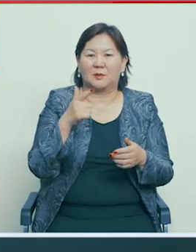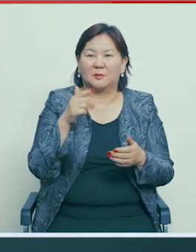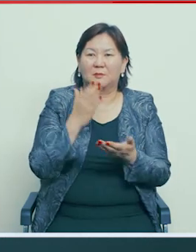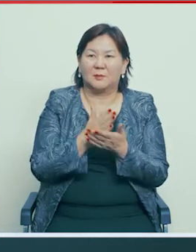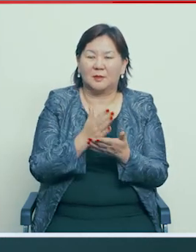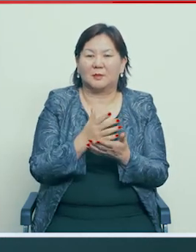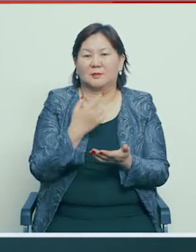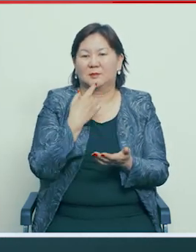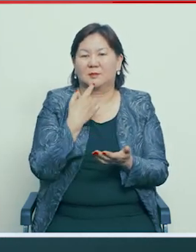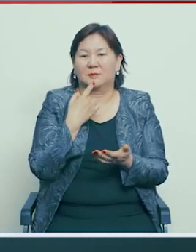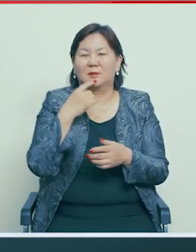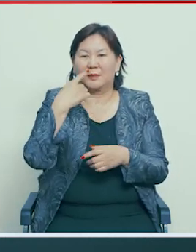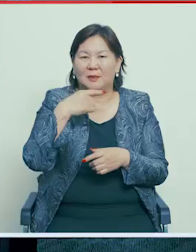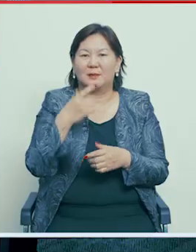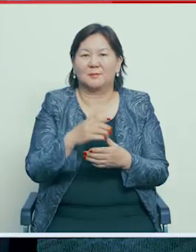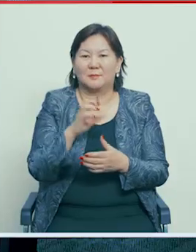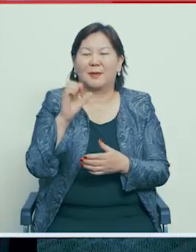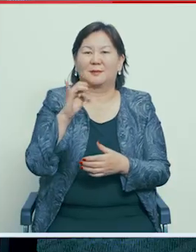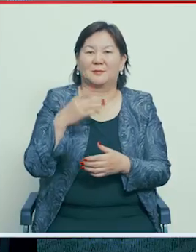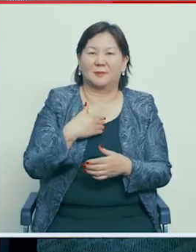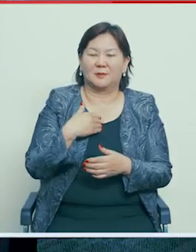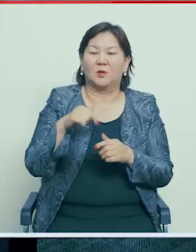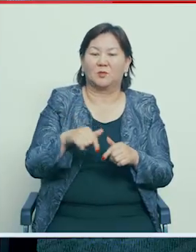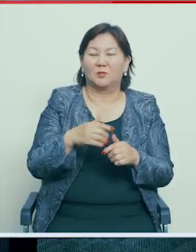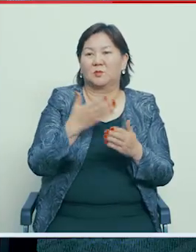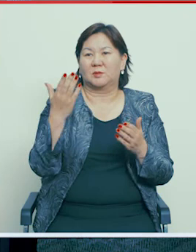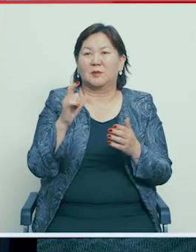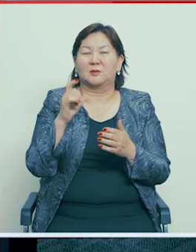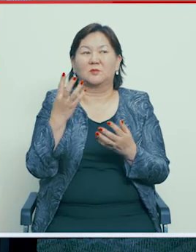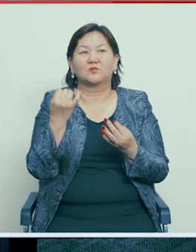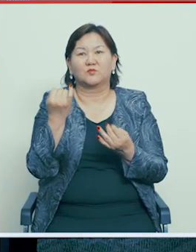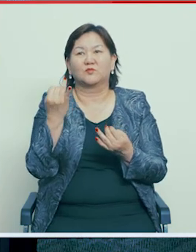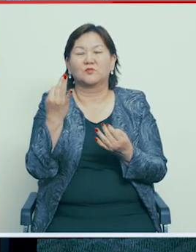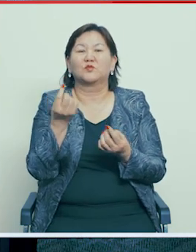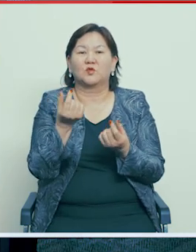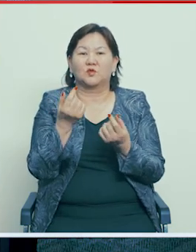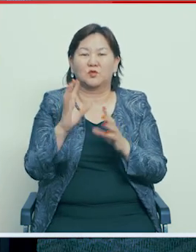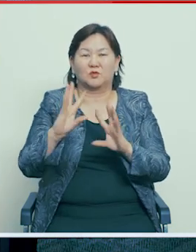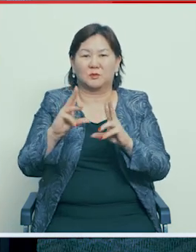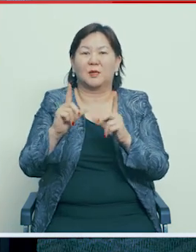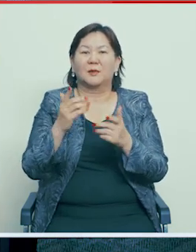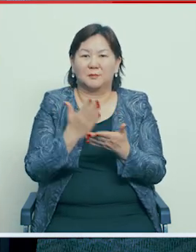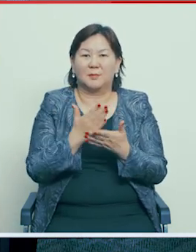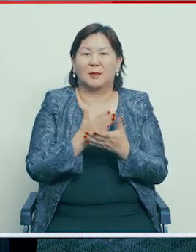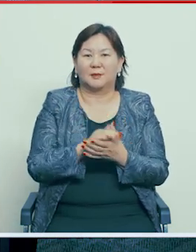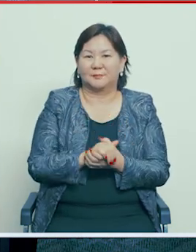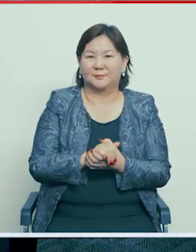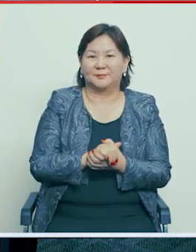гэж ер нь хэлнэ л дээ тий. Тэгээд яг хаа тэрнээс хойш бол бас эрхвш бас сайжирч байгаа байх л та. Гэхдээ тэгвэл